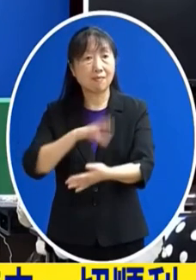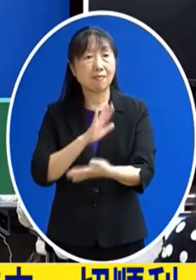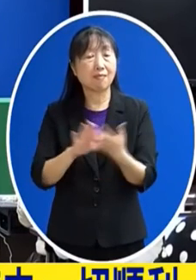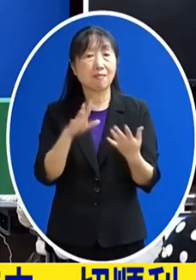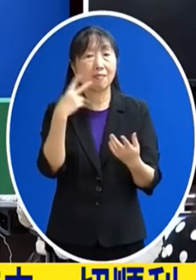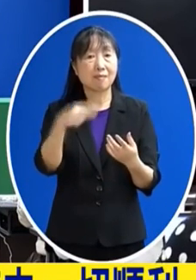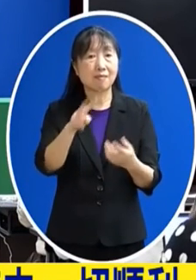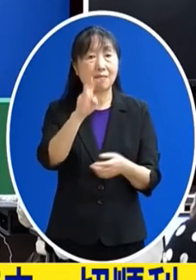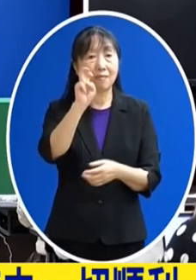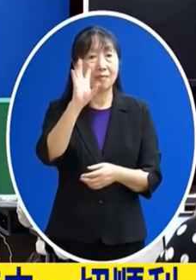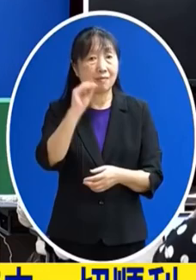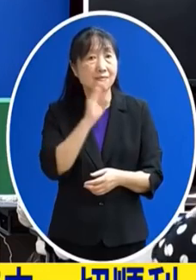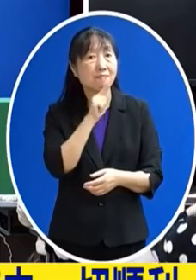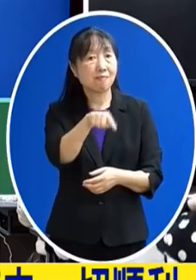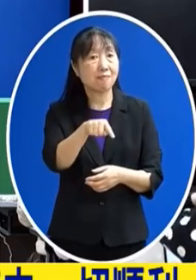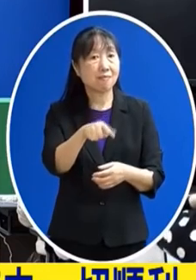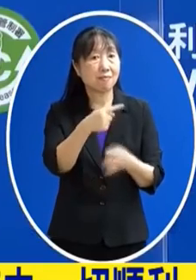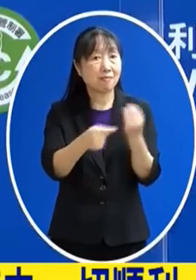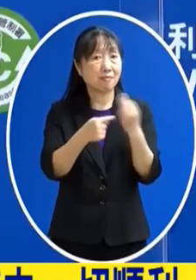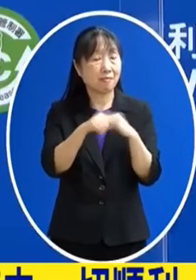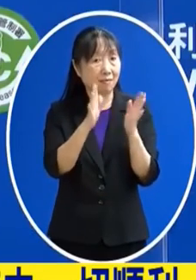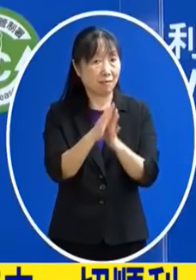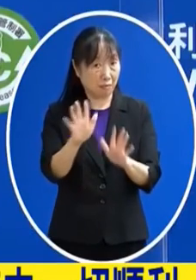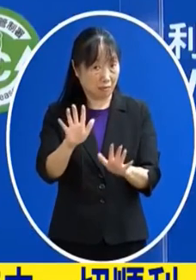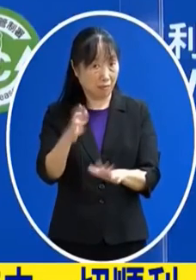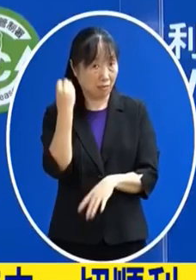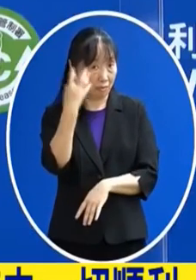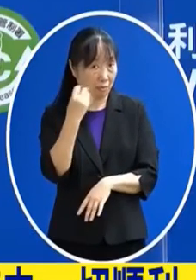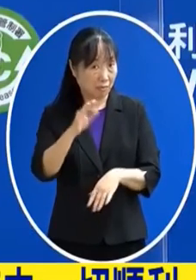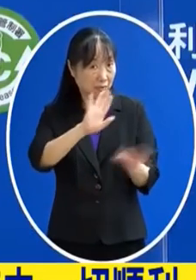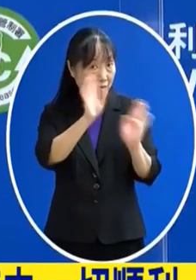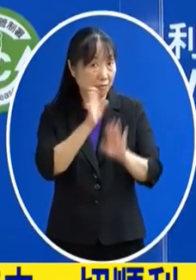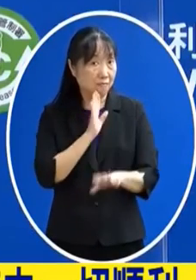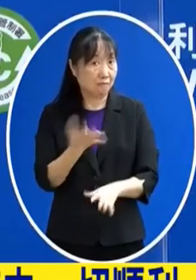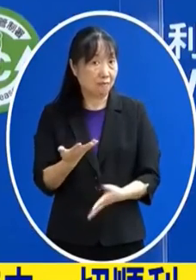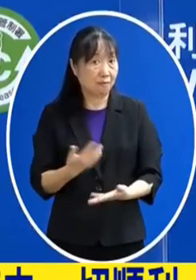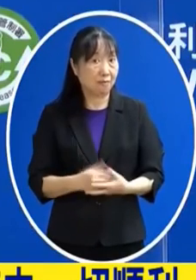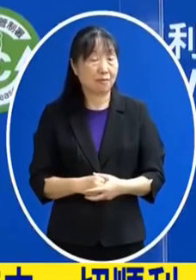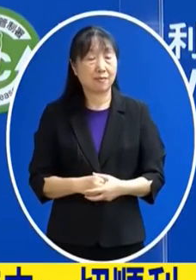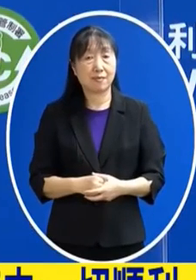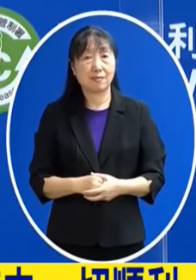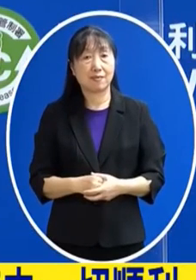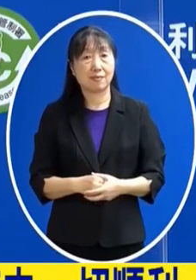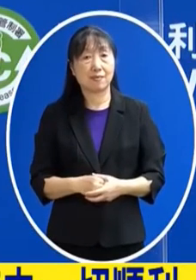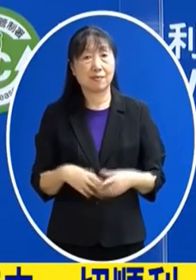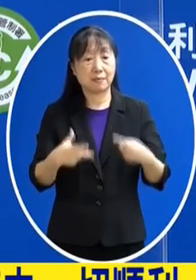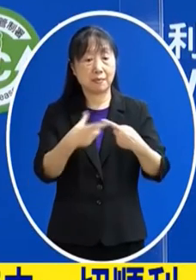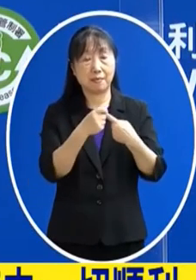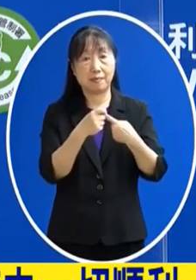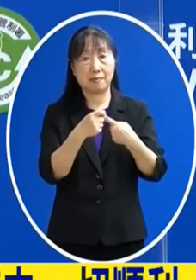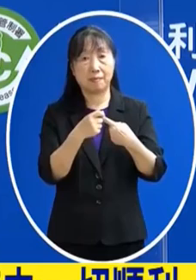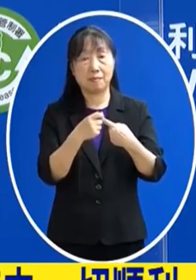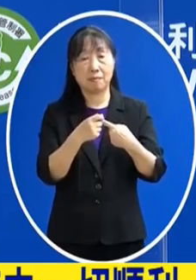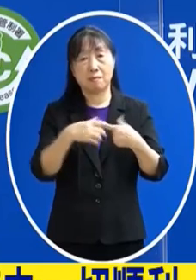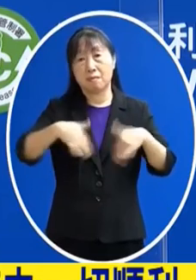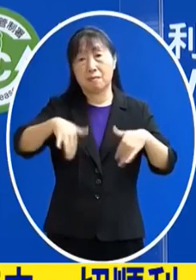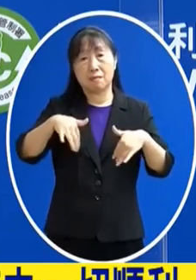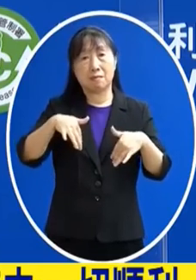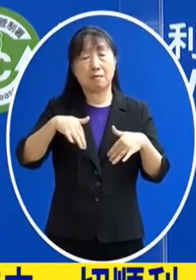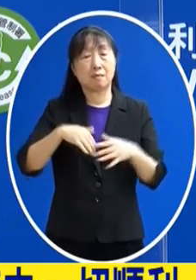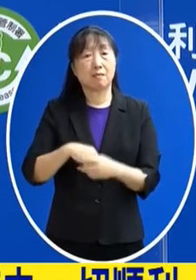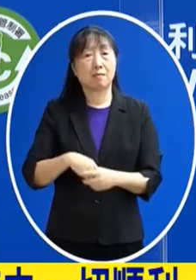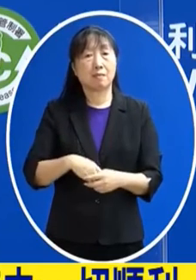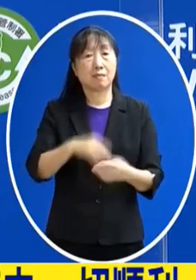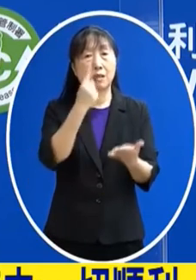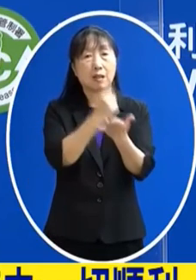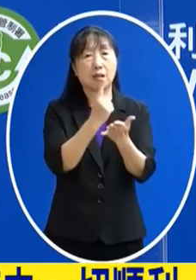的20万剂现在有消息了吗？谢谢。 好，第一个大概 现在哈还没有到那个各